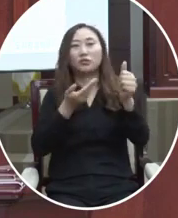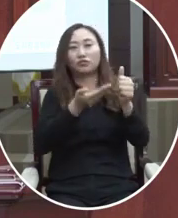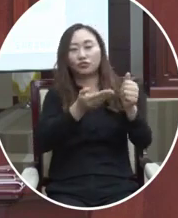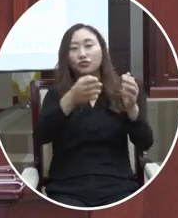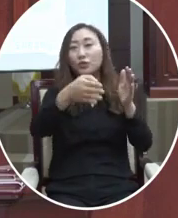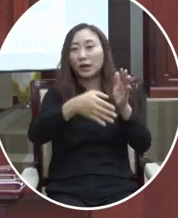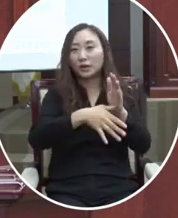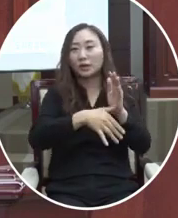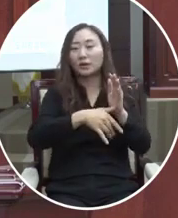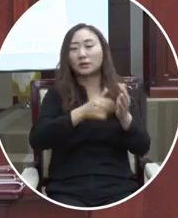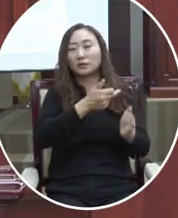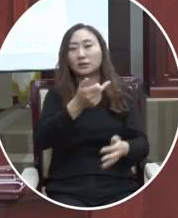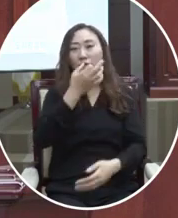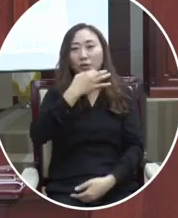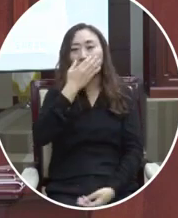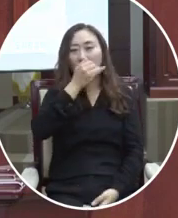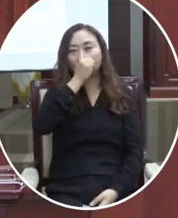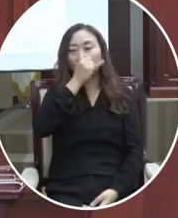인센티브가 될 것입니다.